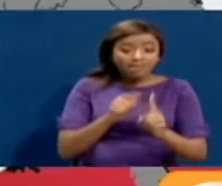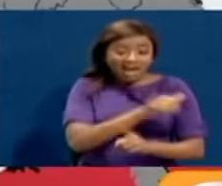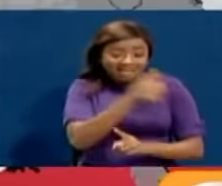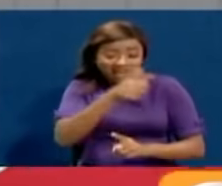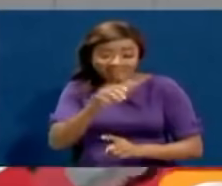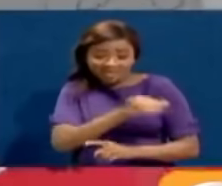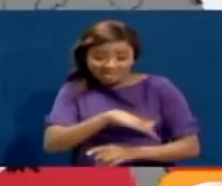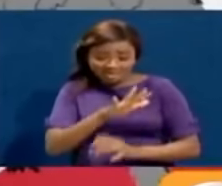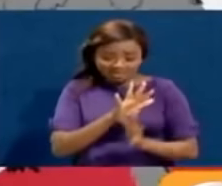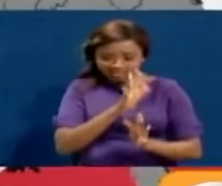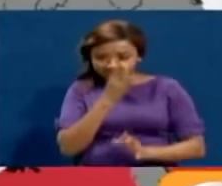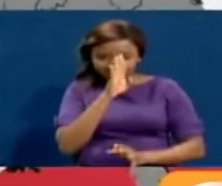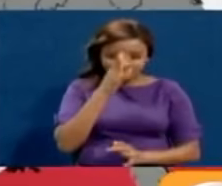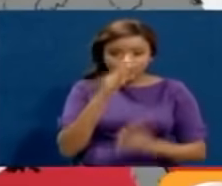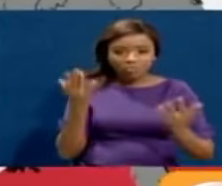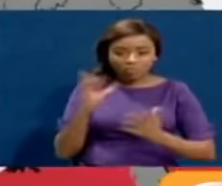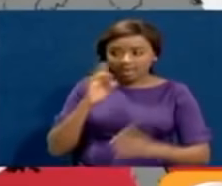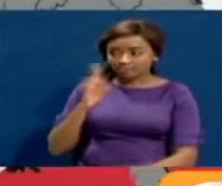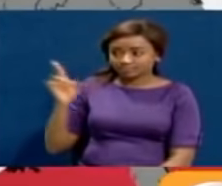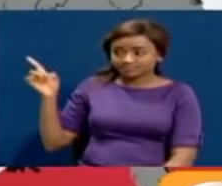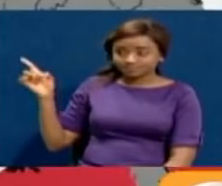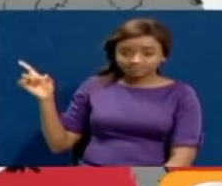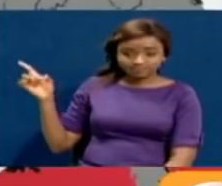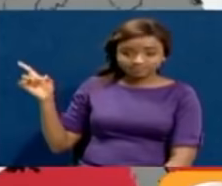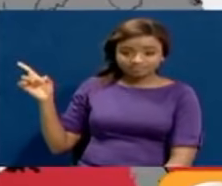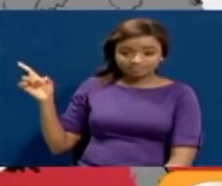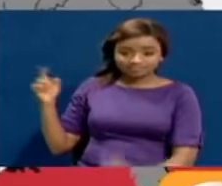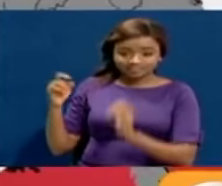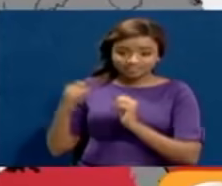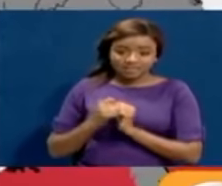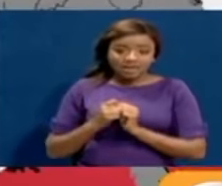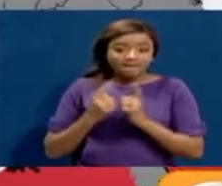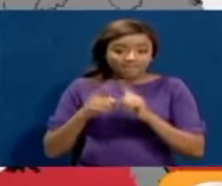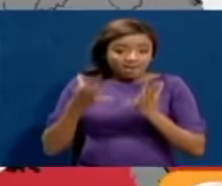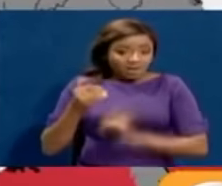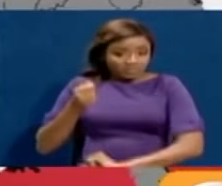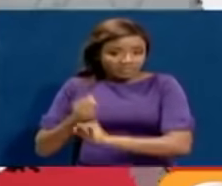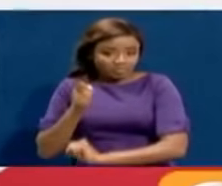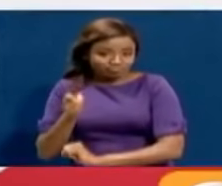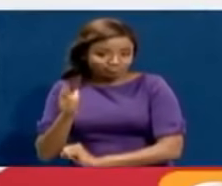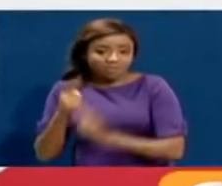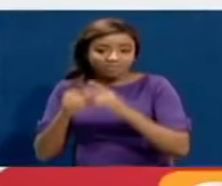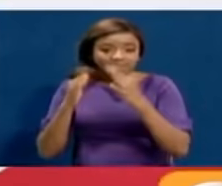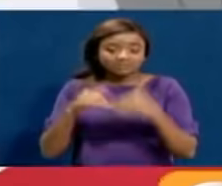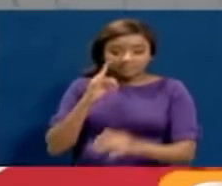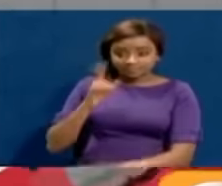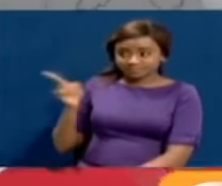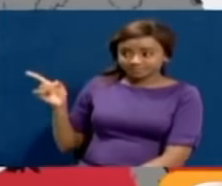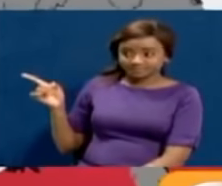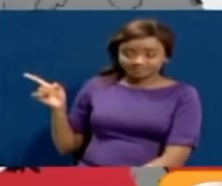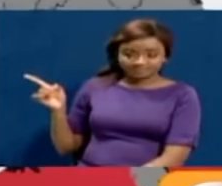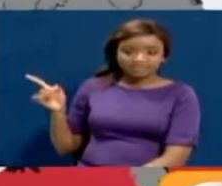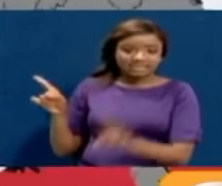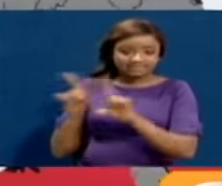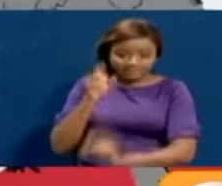mengine tata yaliyosalia ni pamoja na Georgia yenye kura 16, kwa sasa linamwegemea Trump. Pia jimbo la Pennsylvania